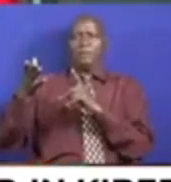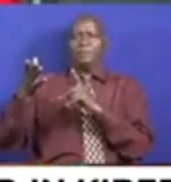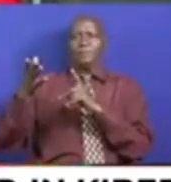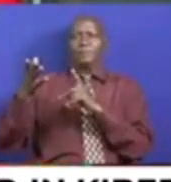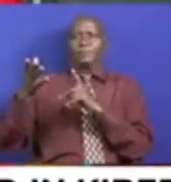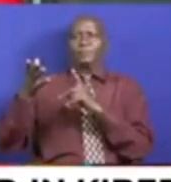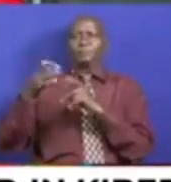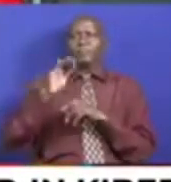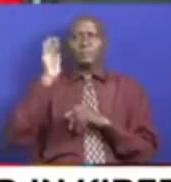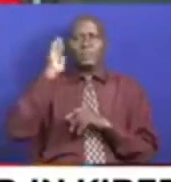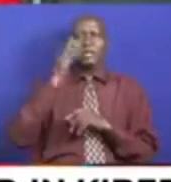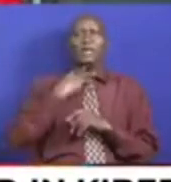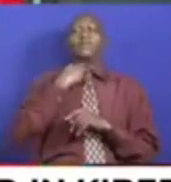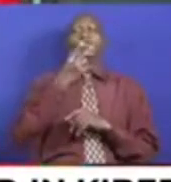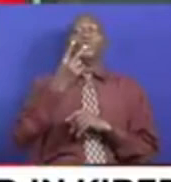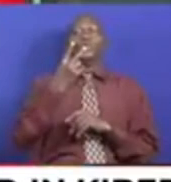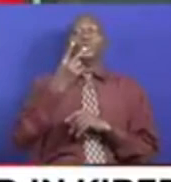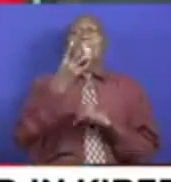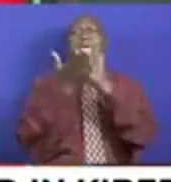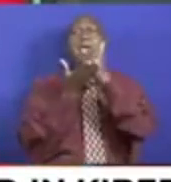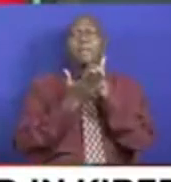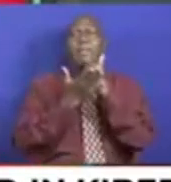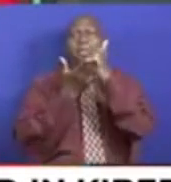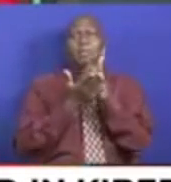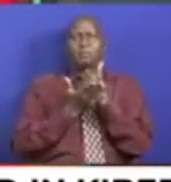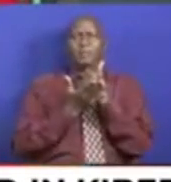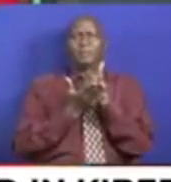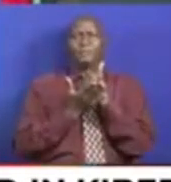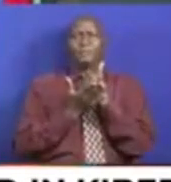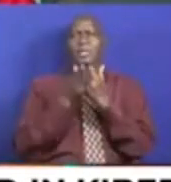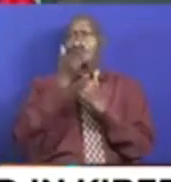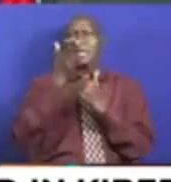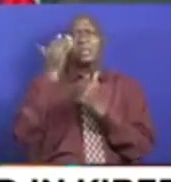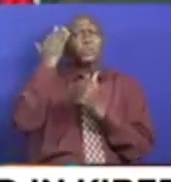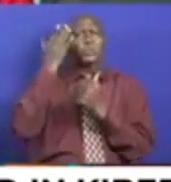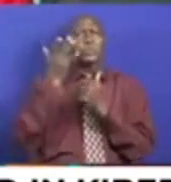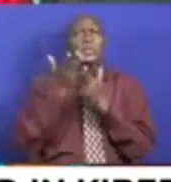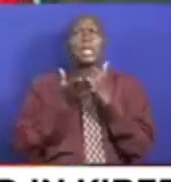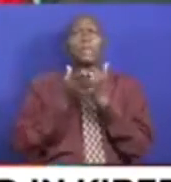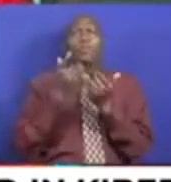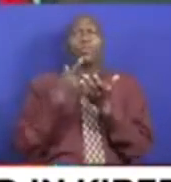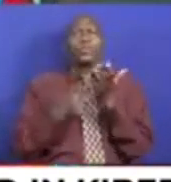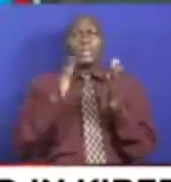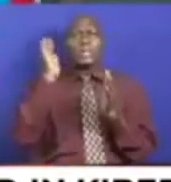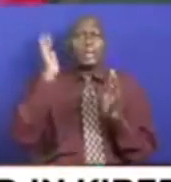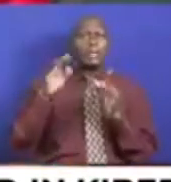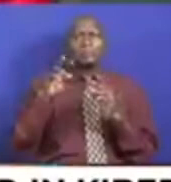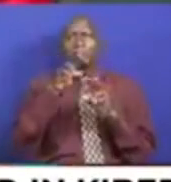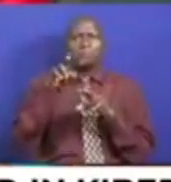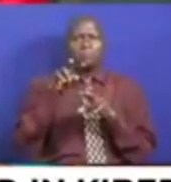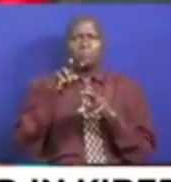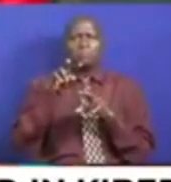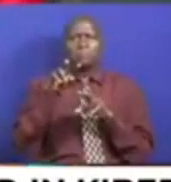nisaidieni. Sasa hakukuwa na mtu anajua asaidiwe na njia gani. Ndio kijana akaona